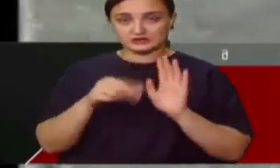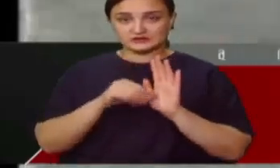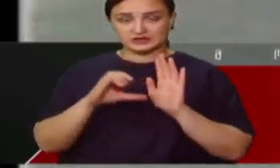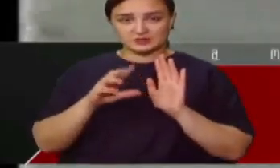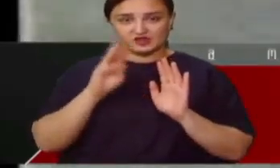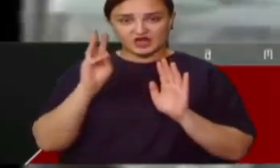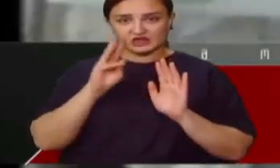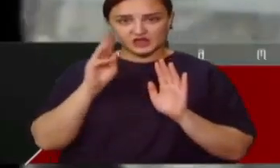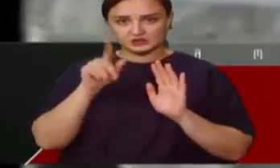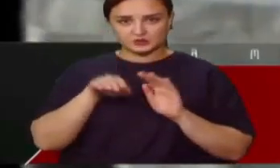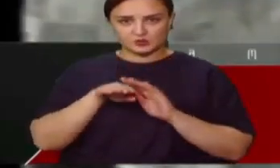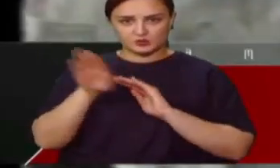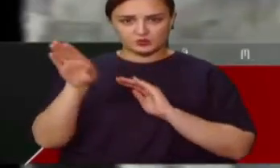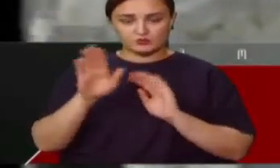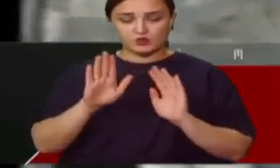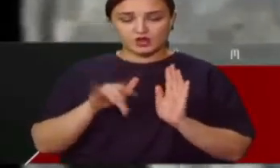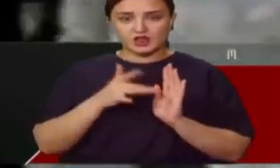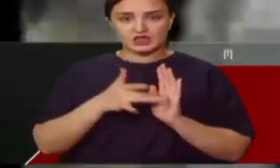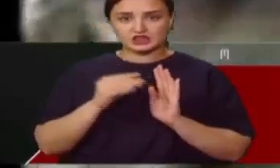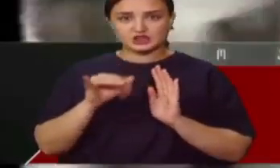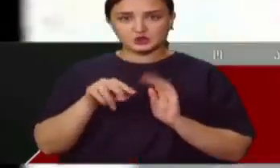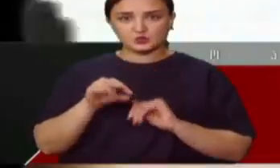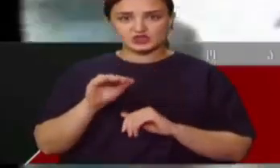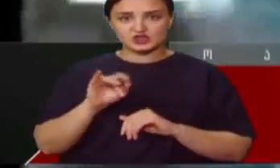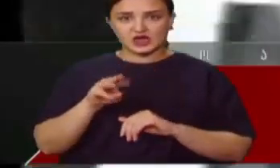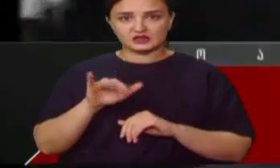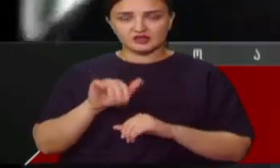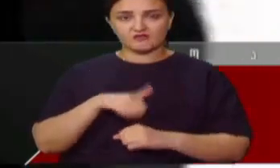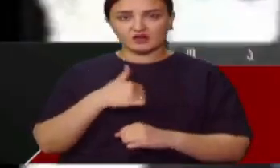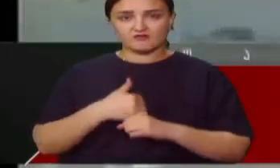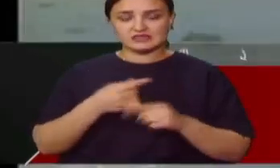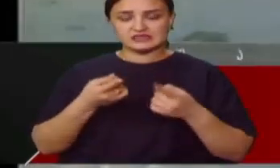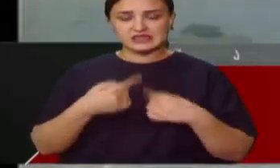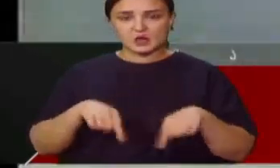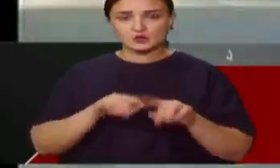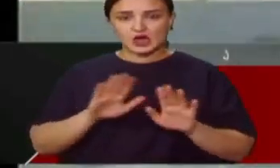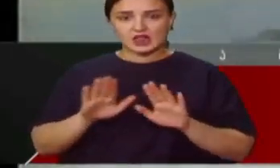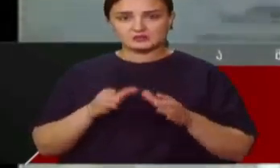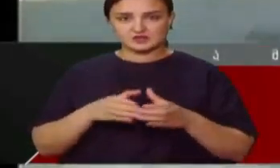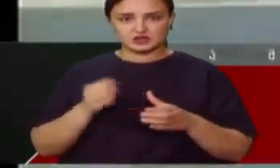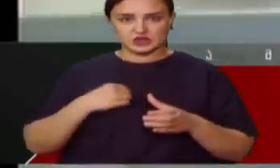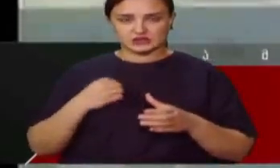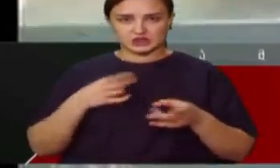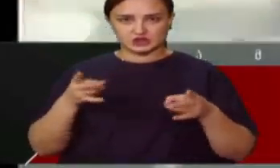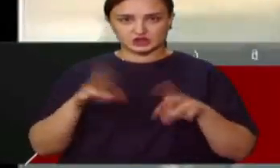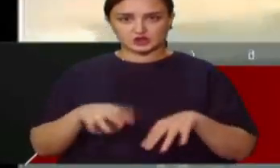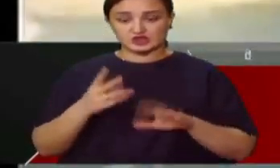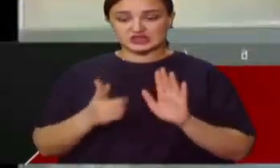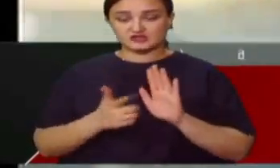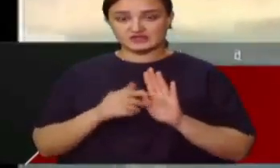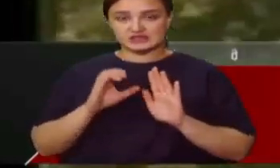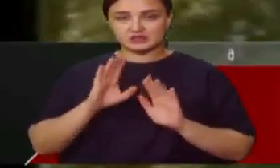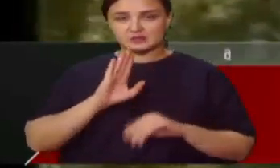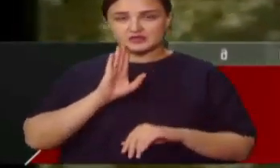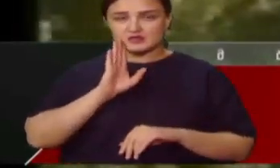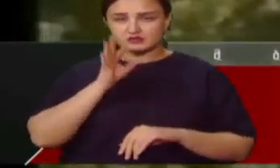ედუარდ შევარდნაძემ დატოვა. ქალაქში მხოლოდ ჯიული შარტავას მეთაურობით საბჭოს ხელმძღვანელობა და რამდენიმე ასეული ჯარისკაცი დარჩა. 27 სექტემბერს